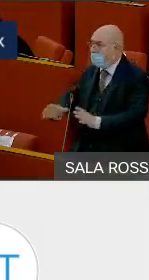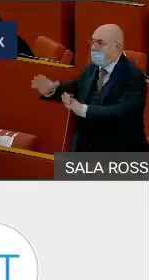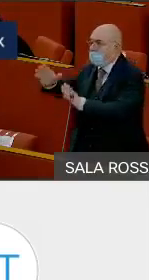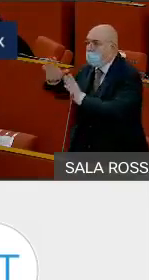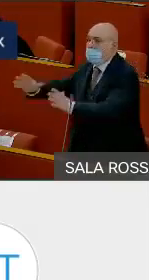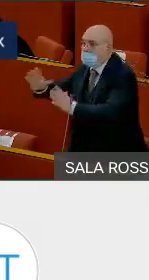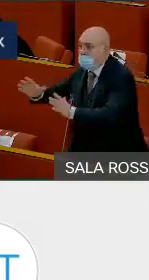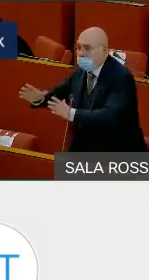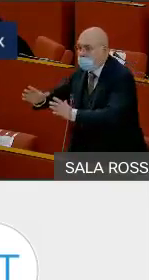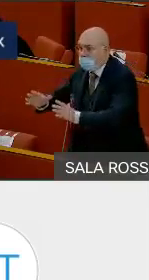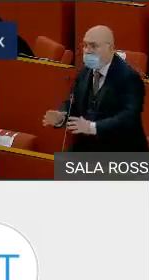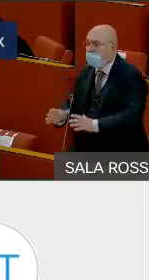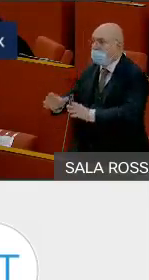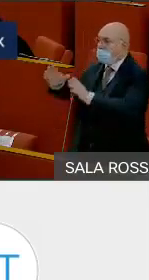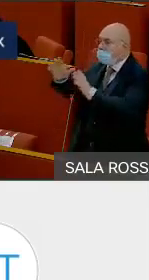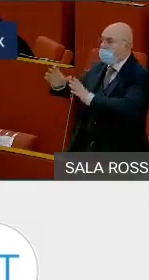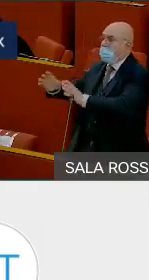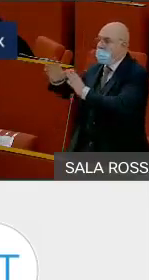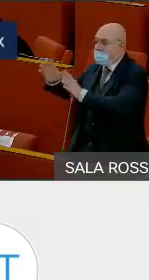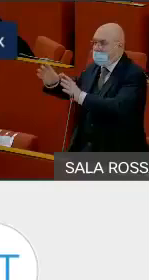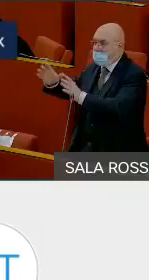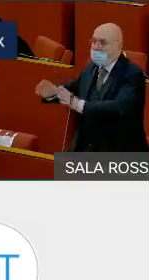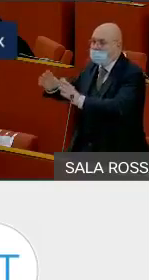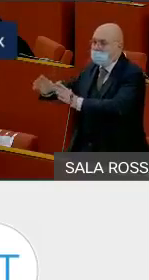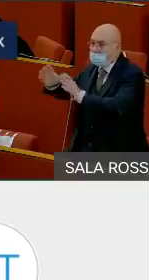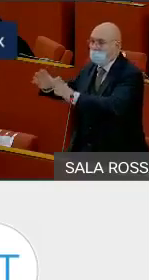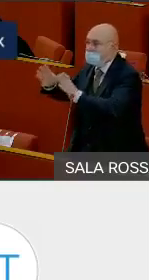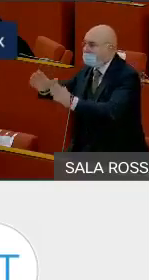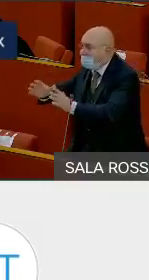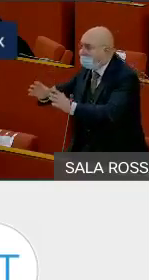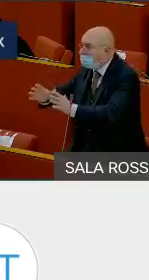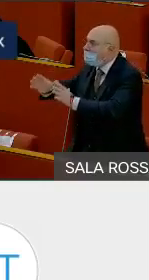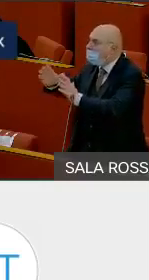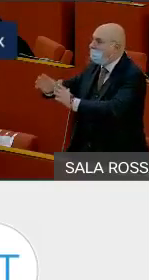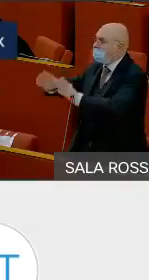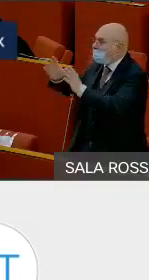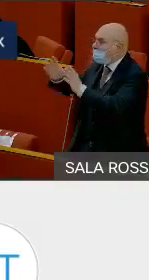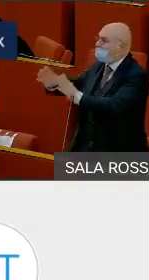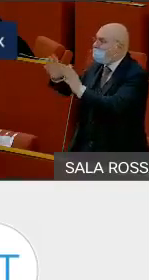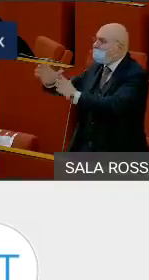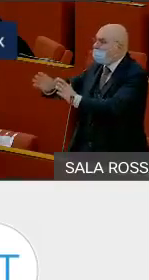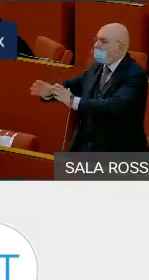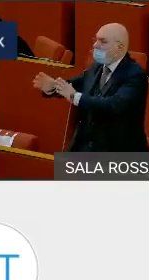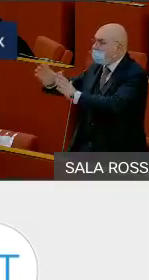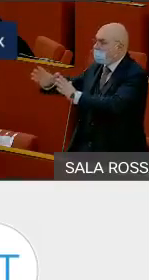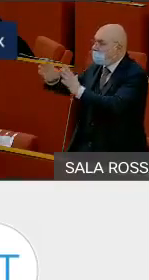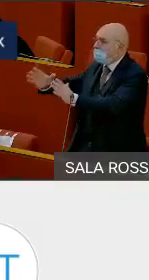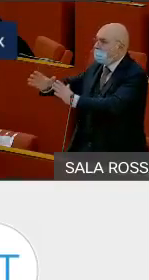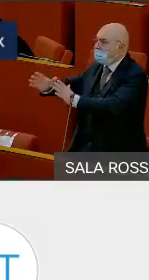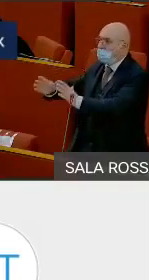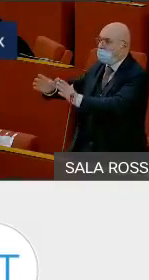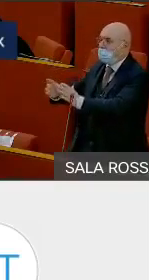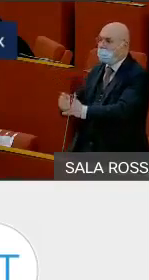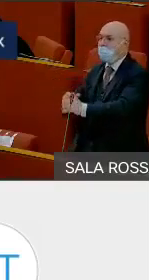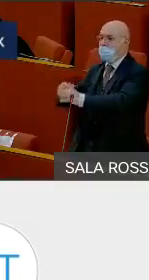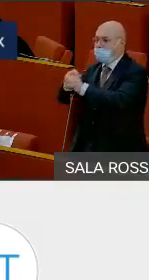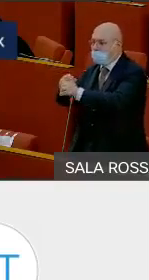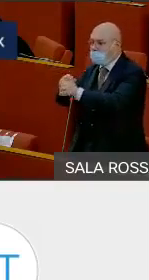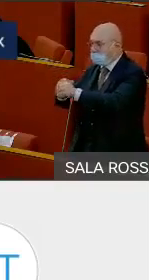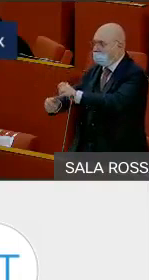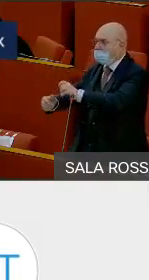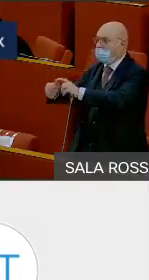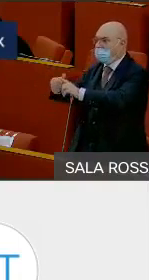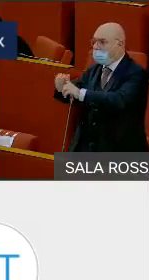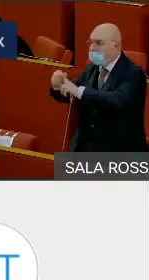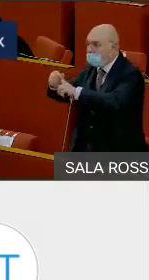equo canone un area al signor pincopallo il quale ci ha fatto dei lavori che non sono coerenti con che